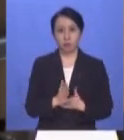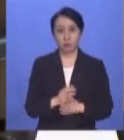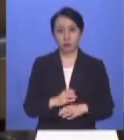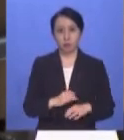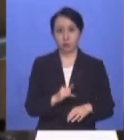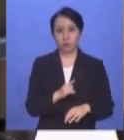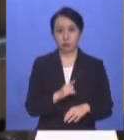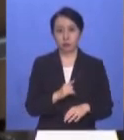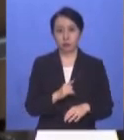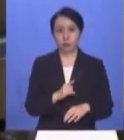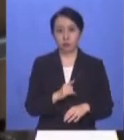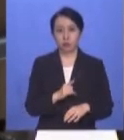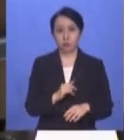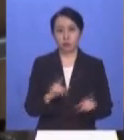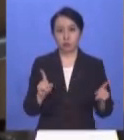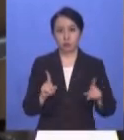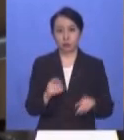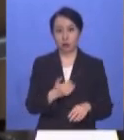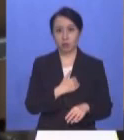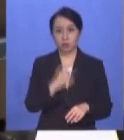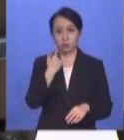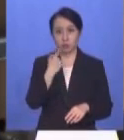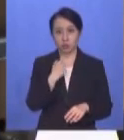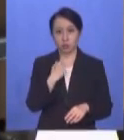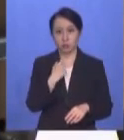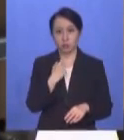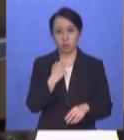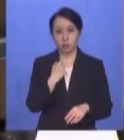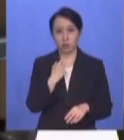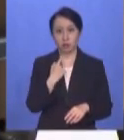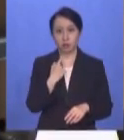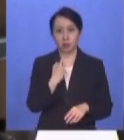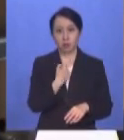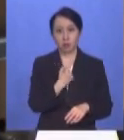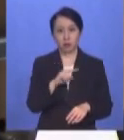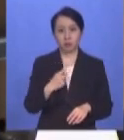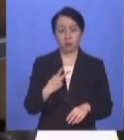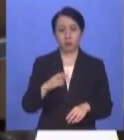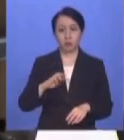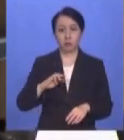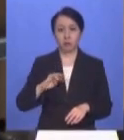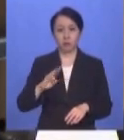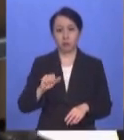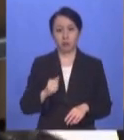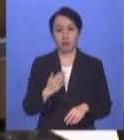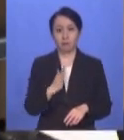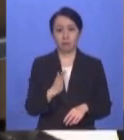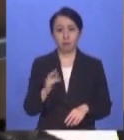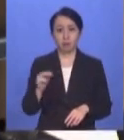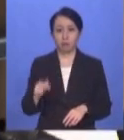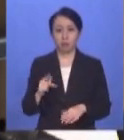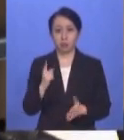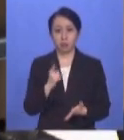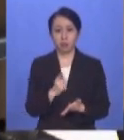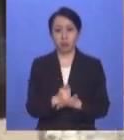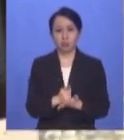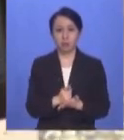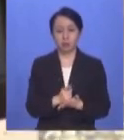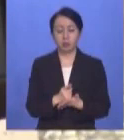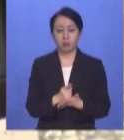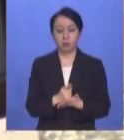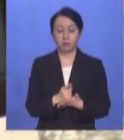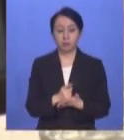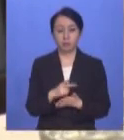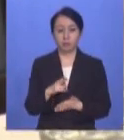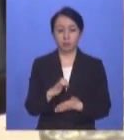культурам. То есть, что я хочу сказать. 1,2 триллиона валовая продукция должна составить